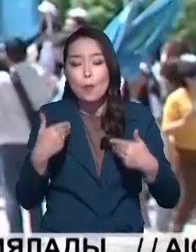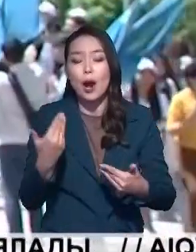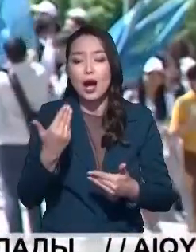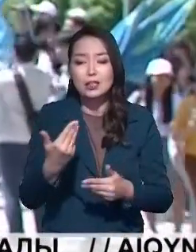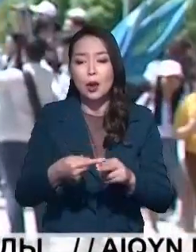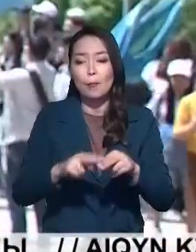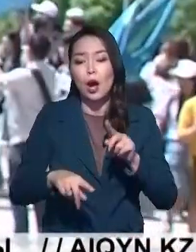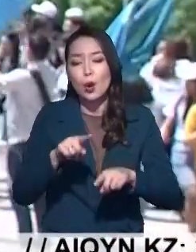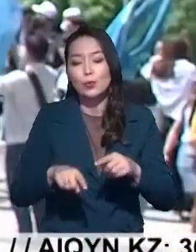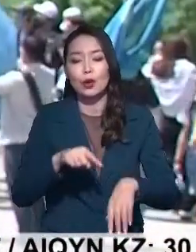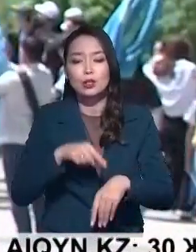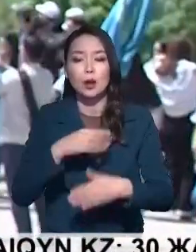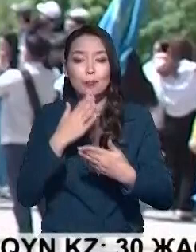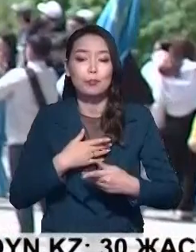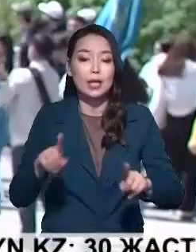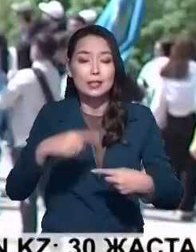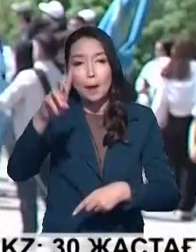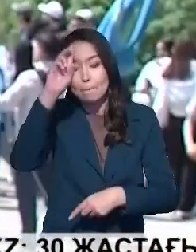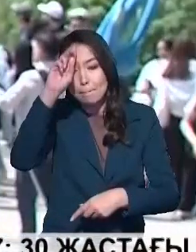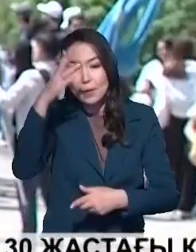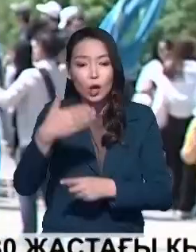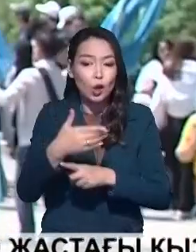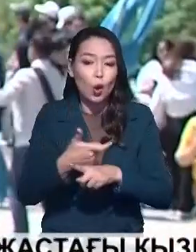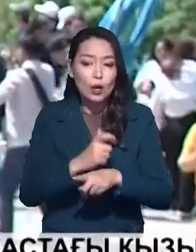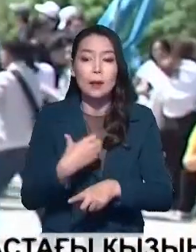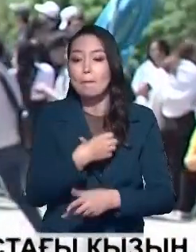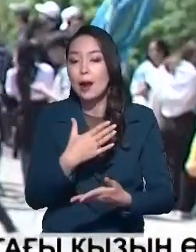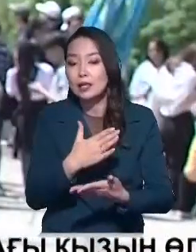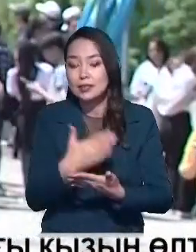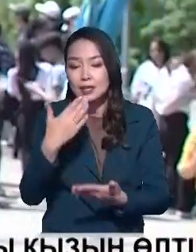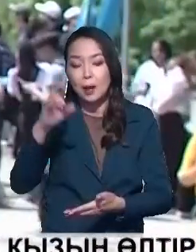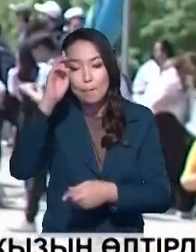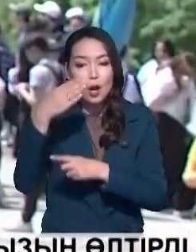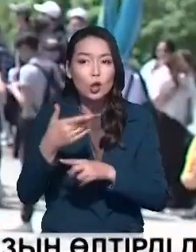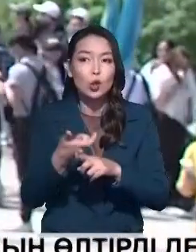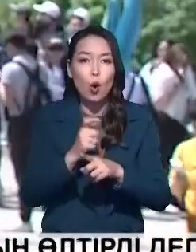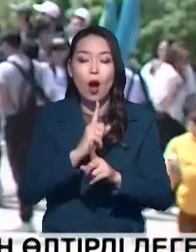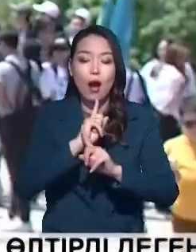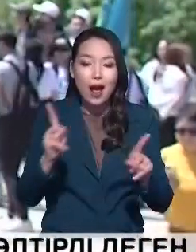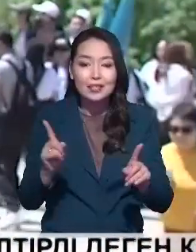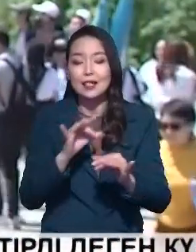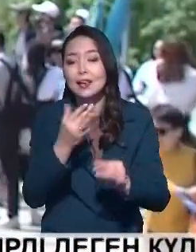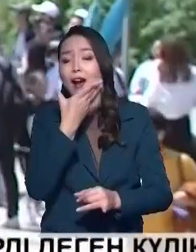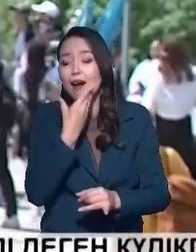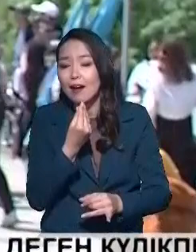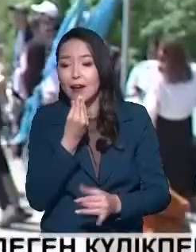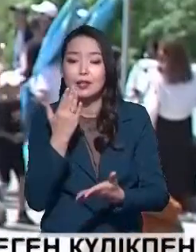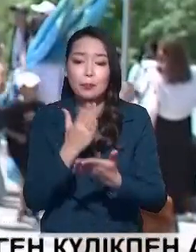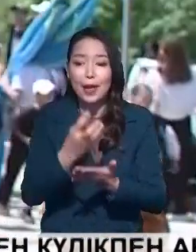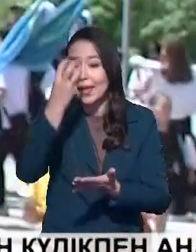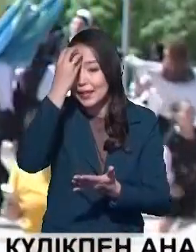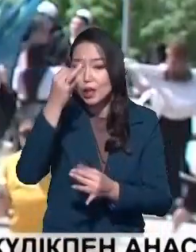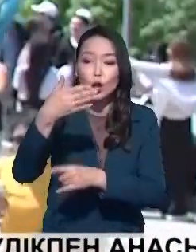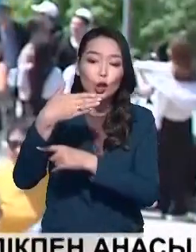патриоттық сезімдерін қалыптастыруда мемлекеттік рәміздердің маңызы зор. Біздің мемлекеттік рәміздеріміз өте ерекше әрі әдемі. Елтаңба, ту мен